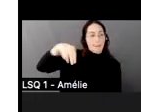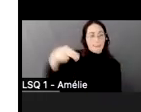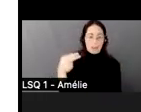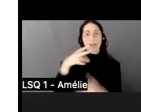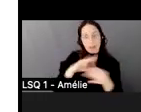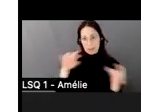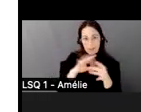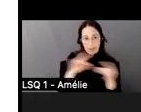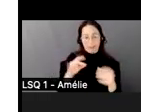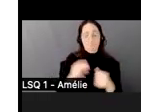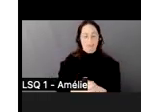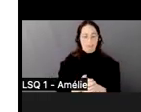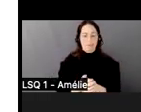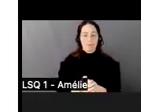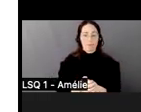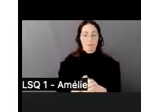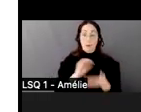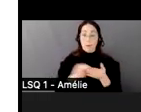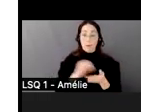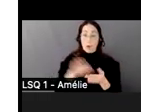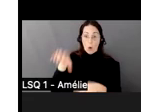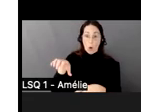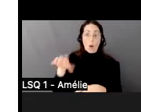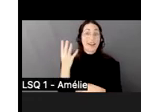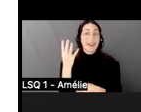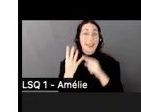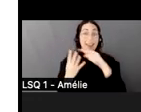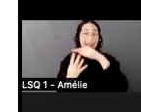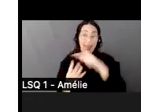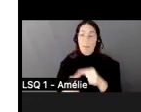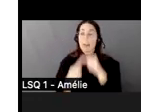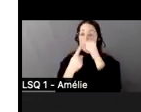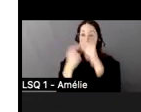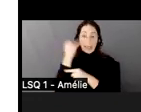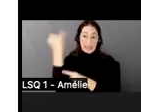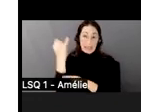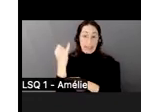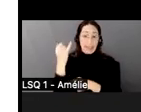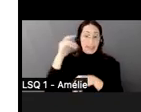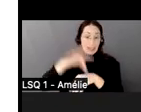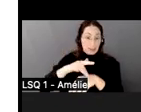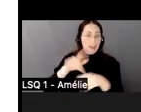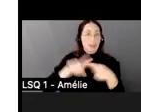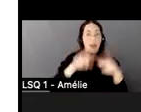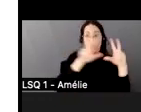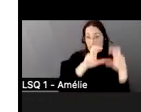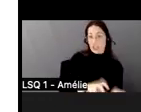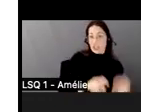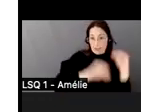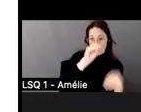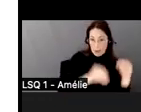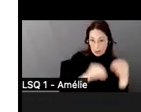bureau a 4 principales initiatives. Nous avons d'abord la recherche et l'évaluation. Dans la